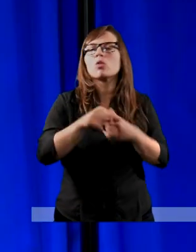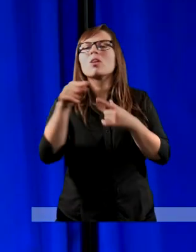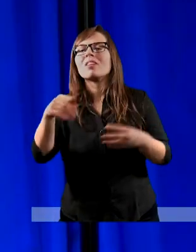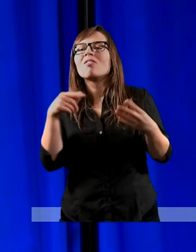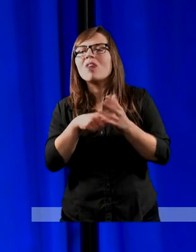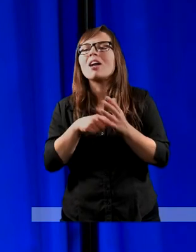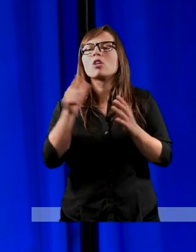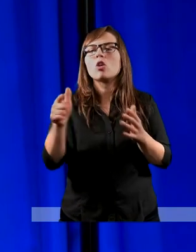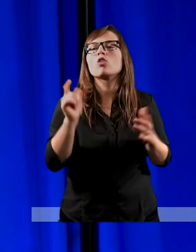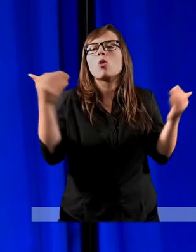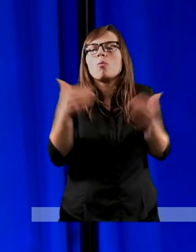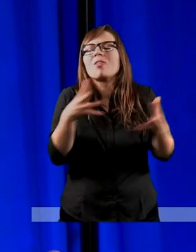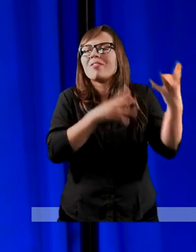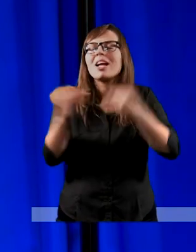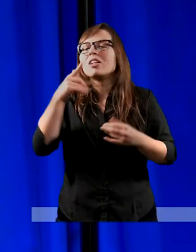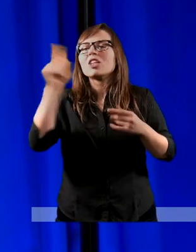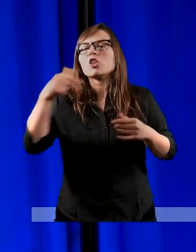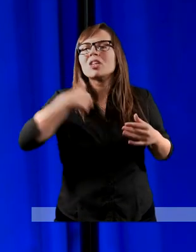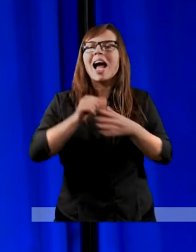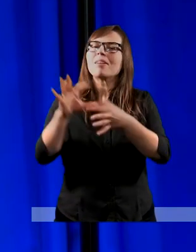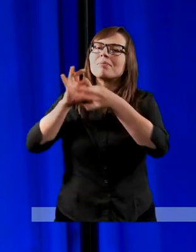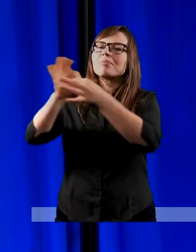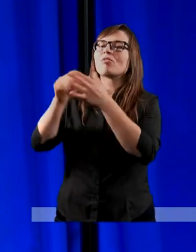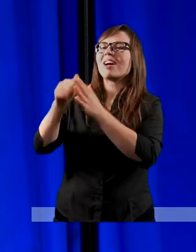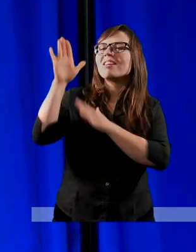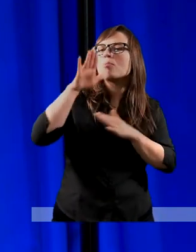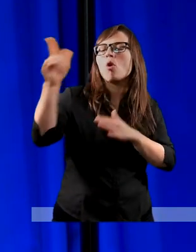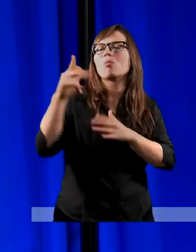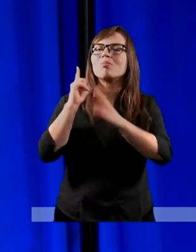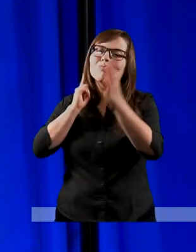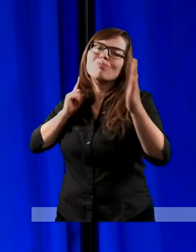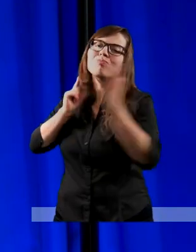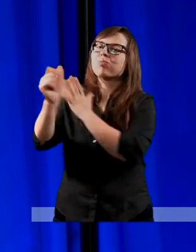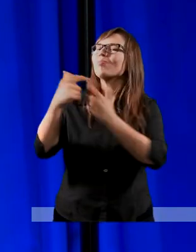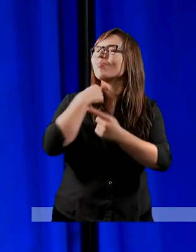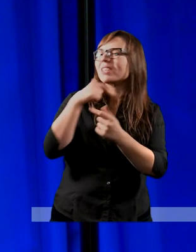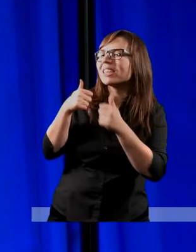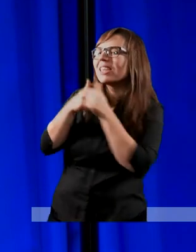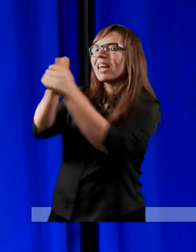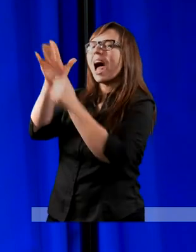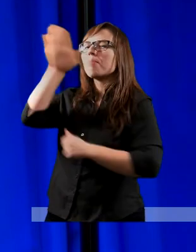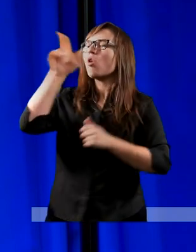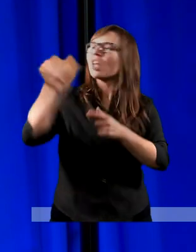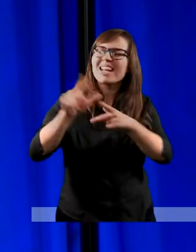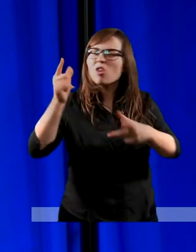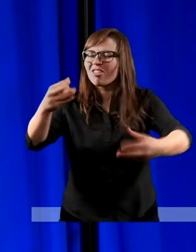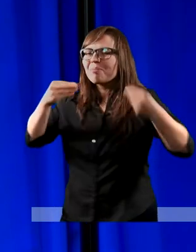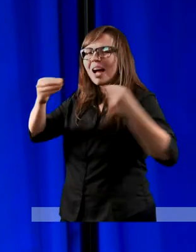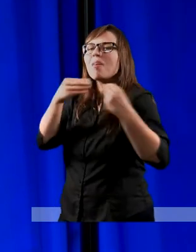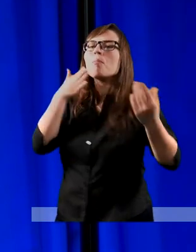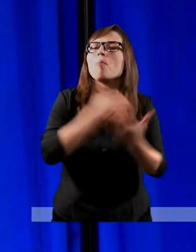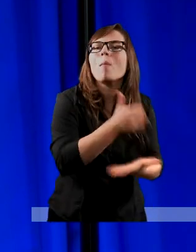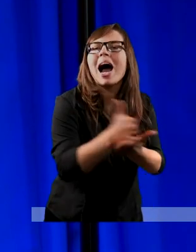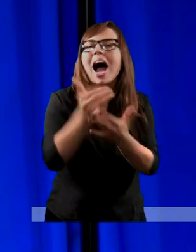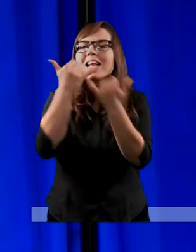służenie czemuś większemu niż ja jestem. To jest właśnie pójście za Bogiem, bo to jest coś trwałego. To jest pomaganie innym